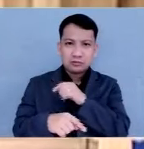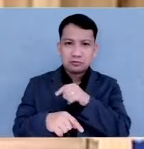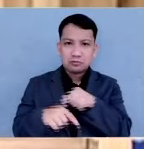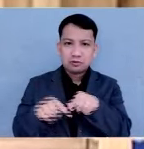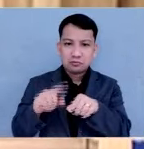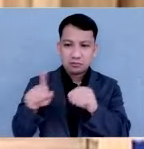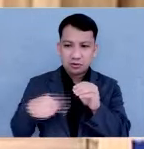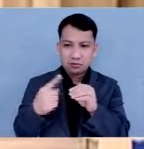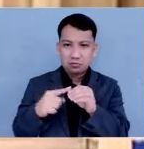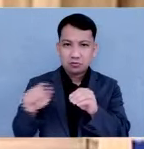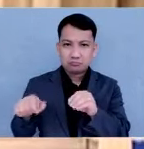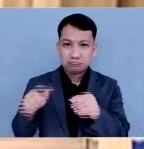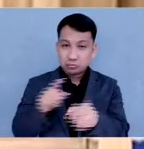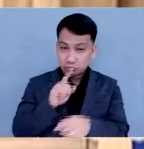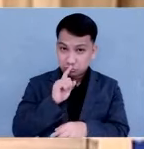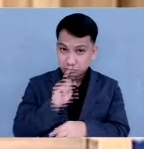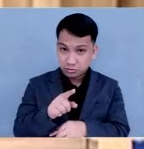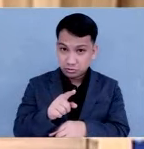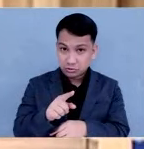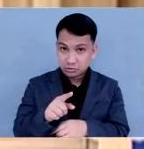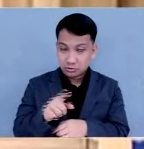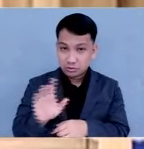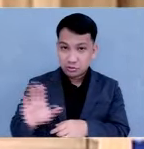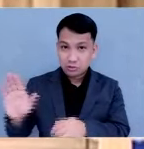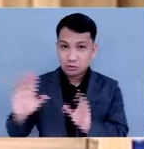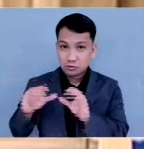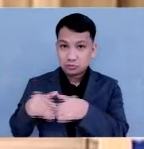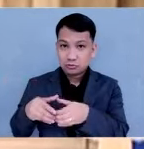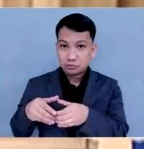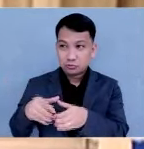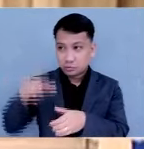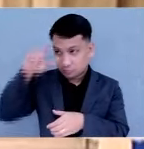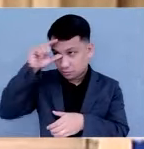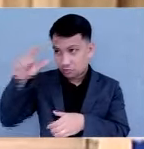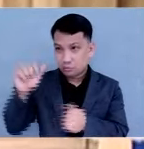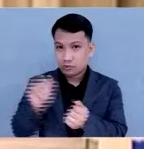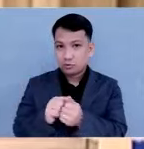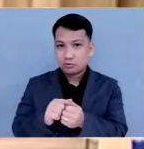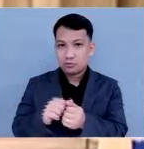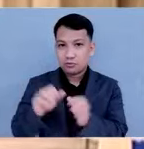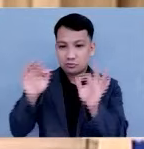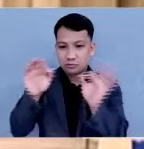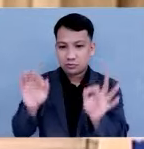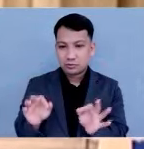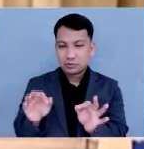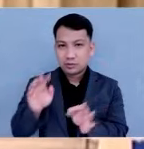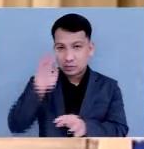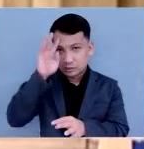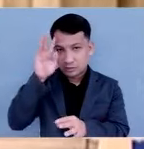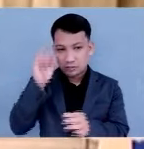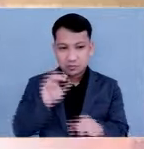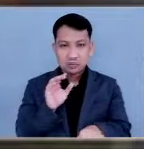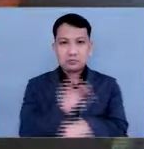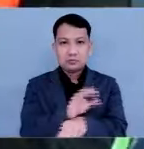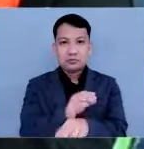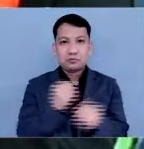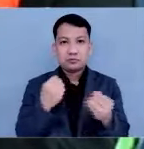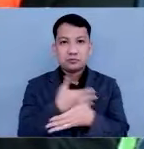sinasabing mga goons nila Kibuloy or just a figurative speech na sinasabi para takutin ang mga